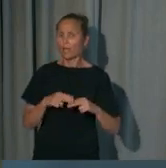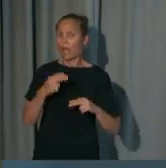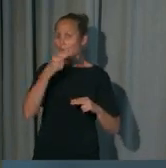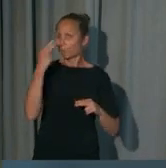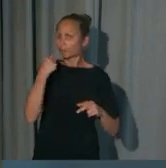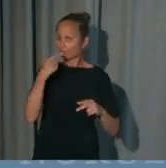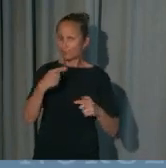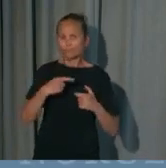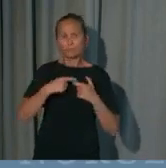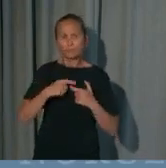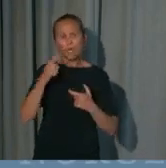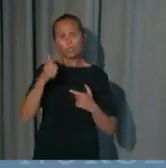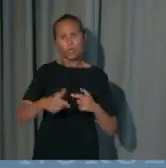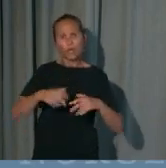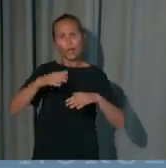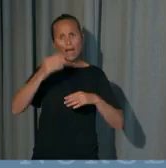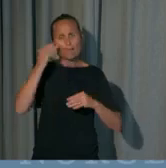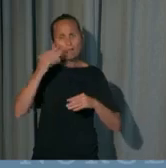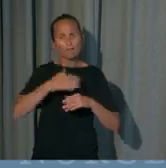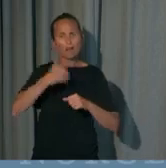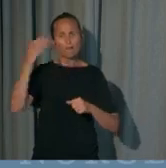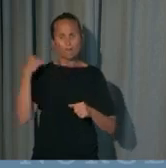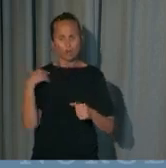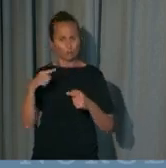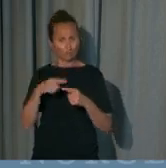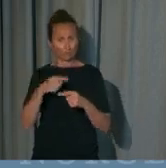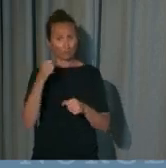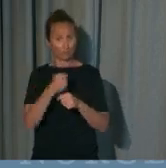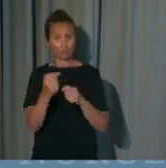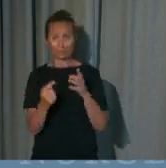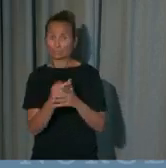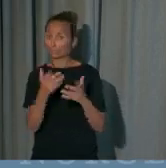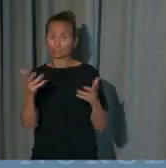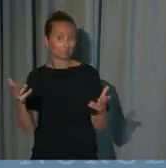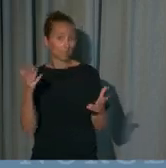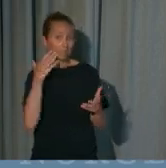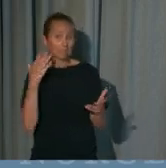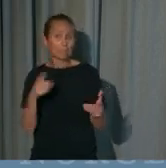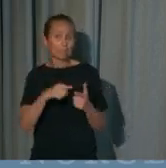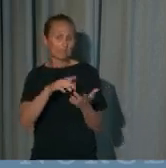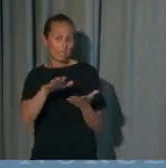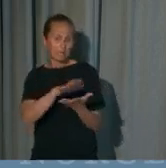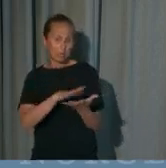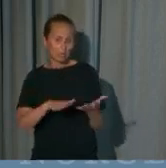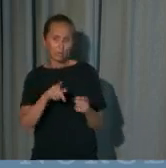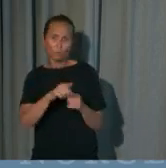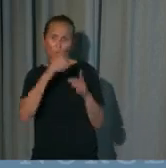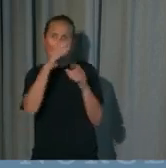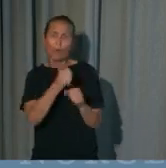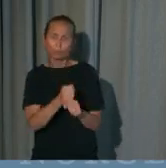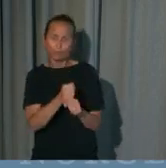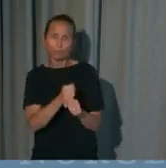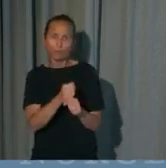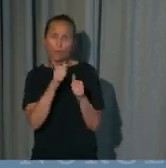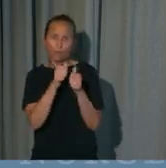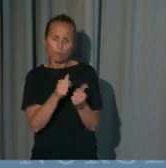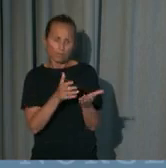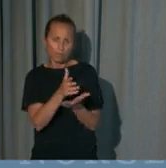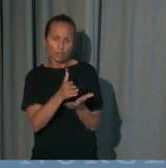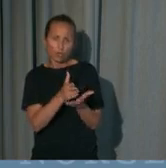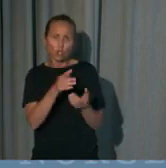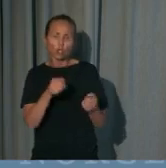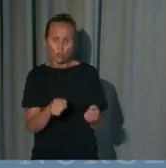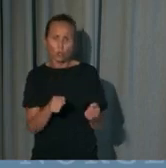politiet på bakgrunn av erfaring fra lignende. Det betyr ikke at det vil følge, men det er et mønster som de er opptatt av å følge nøye med på